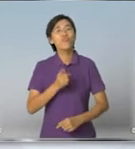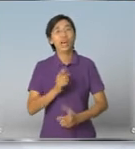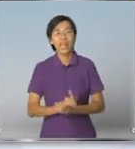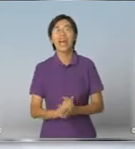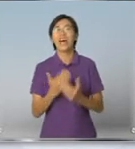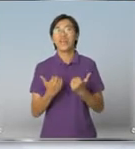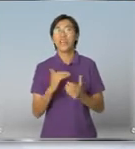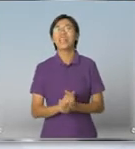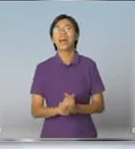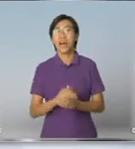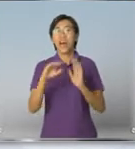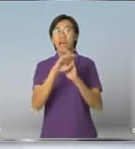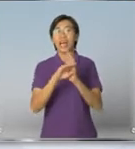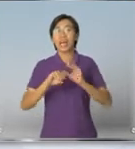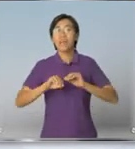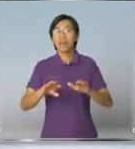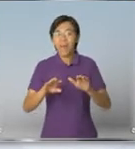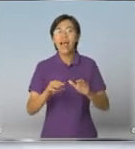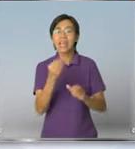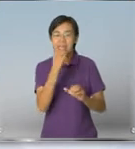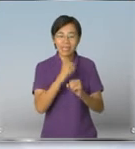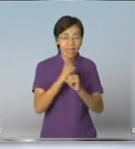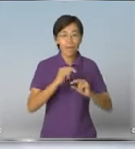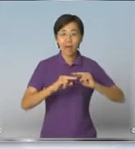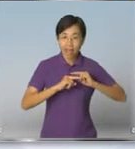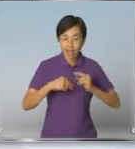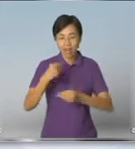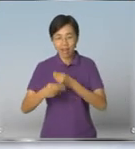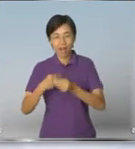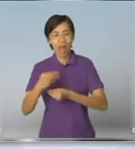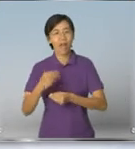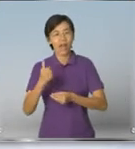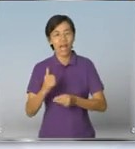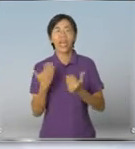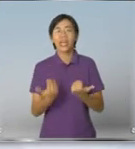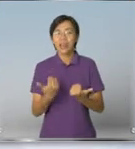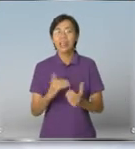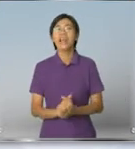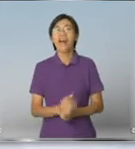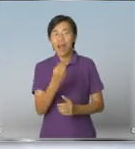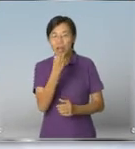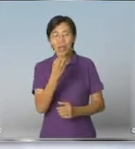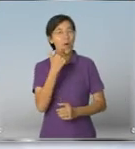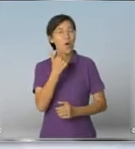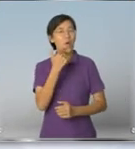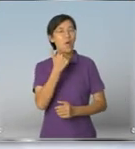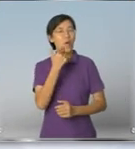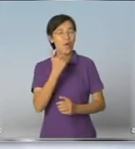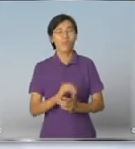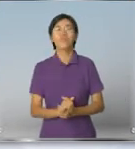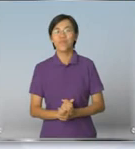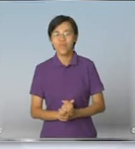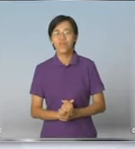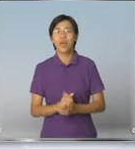ำกินก็ได้ทำขายก็ดีนะครับชุดนี้ก็คือชุดของว่างของอร่อยนะครับซึ่งวันนี้เหมือนเคยครับเราจะชวนคุณผู้ชมนะครับเข้าครัว